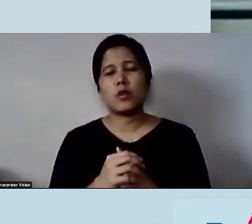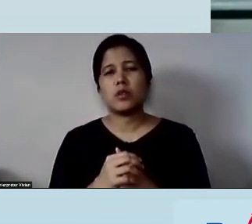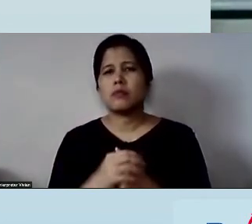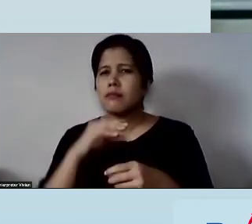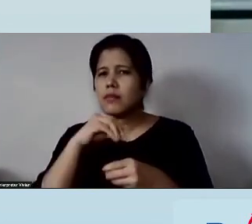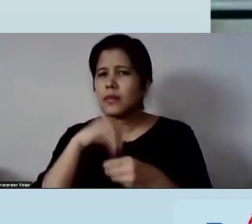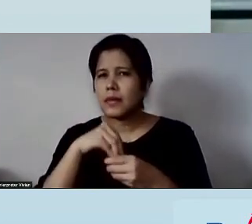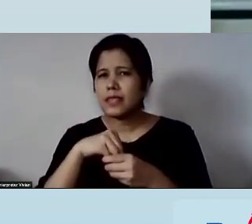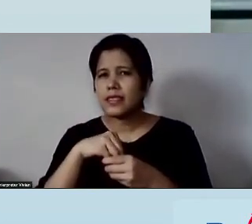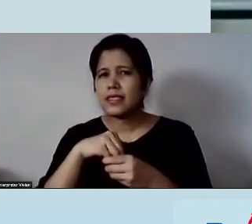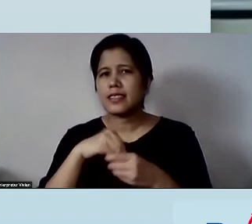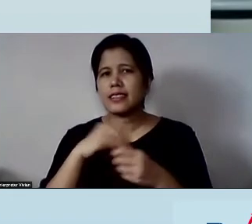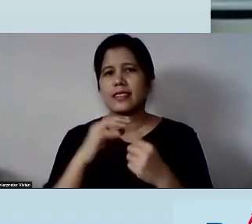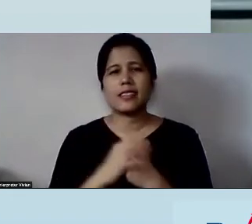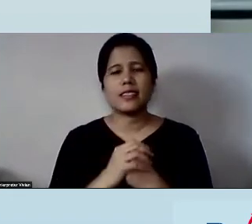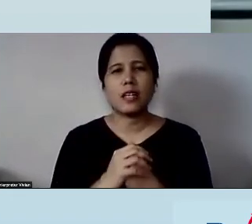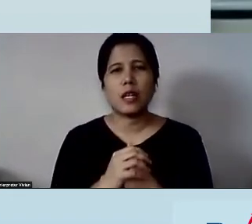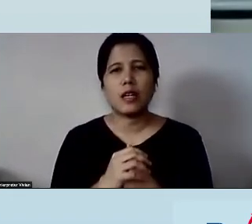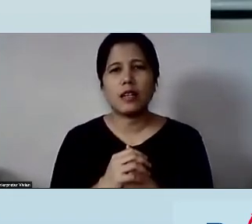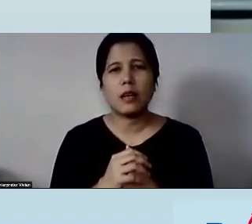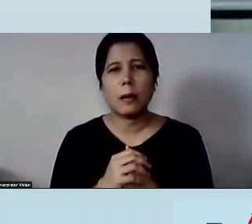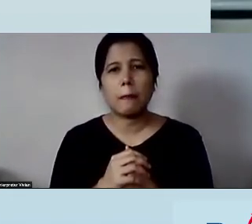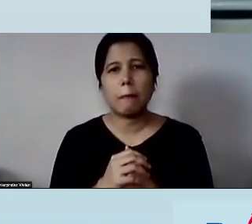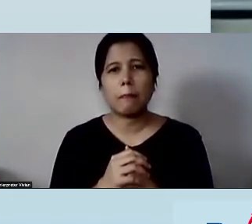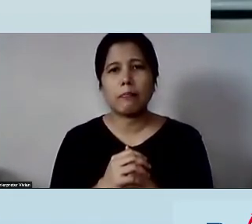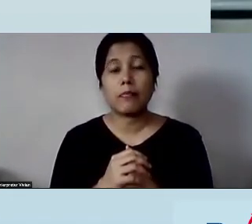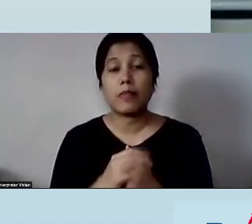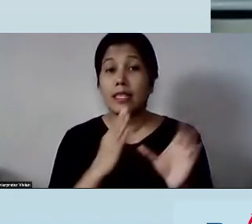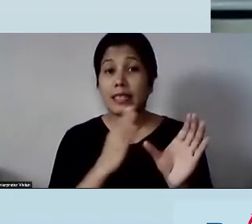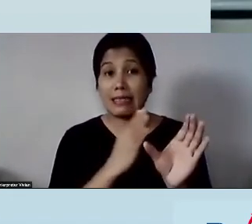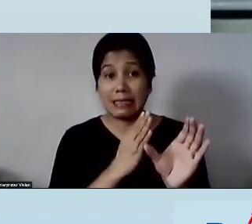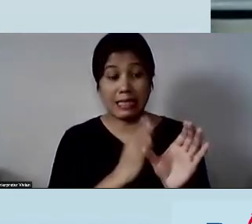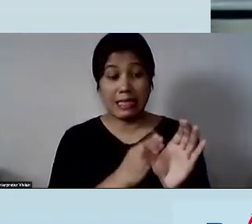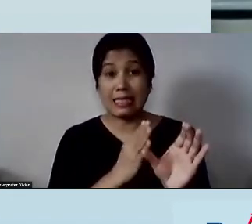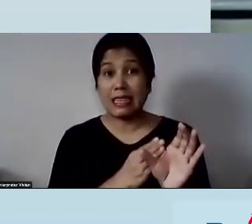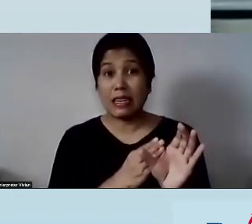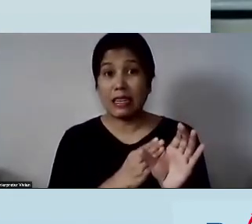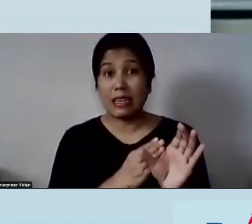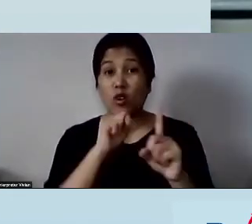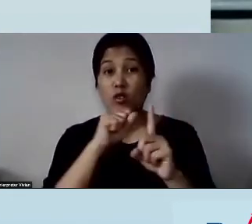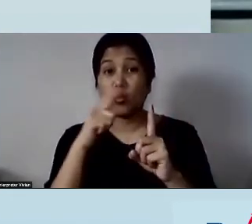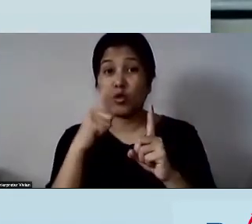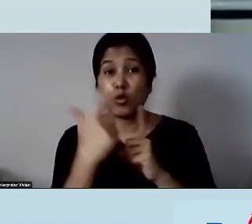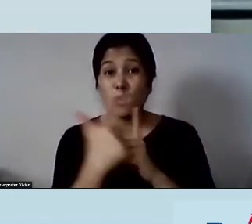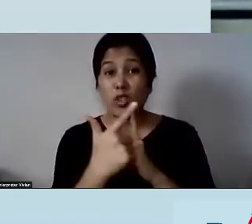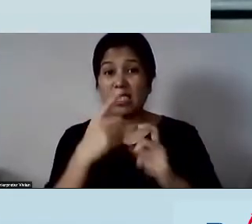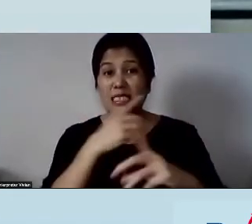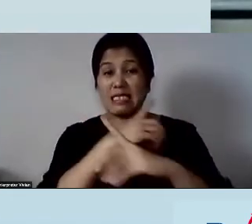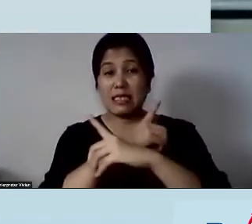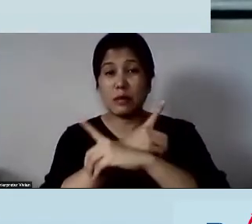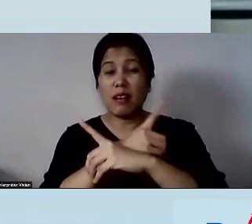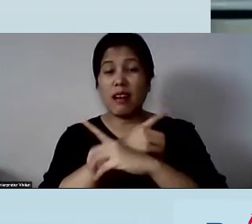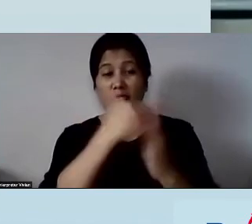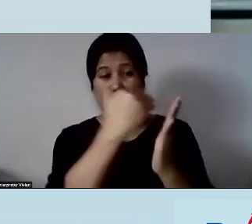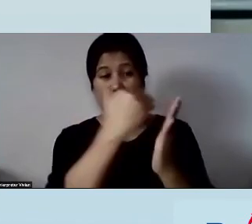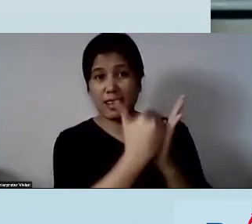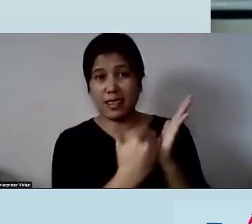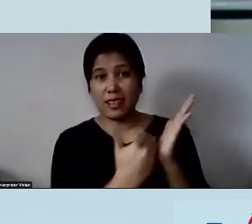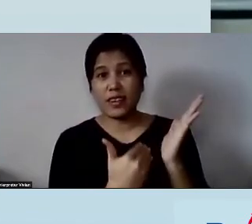sa mental disability. Pumapasok pa nga doon sa psychosocial. Kasi yun yung mga nakakategorize doon under